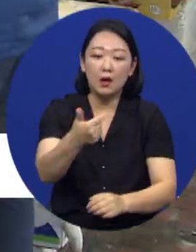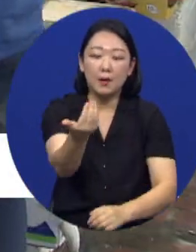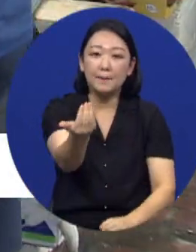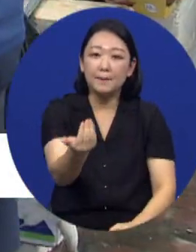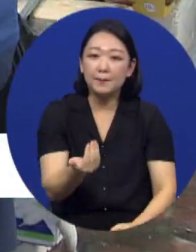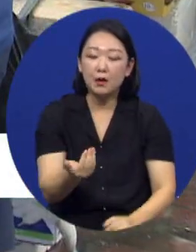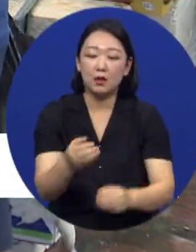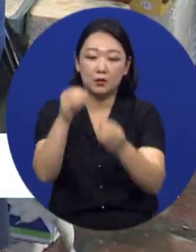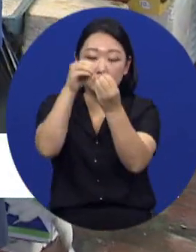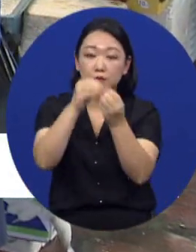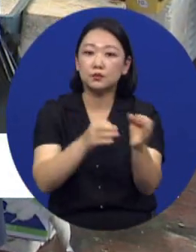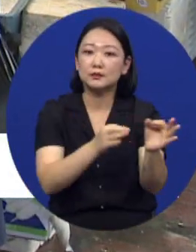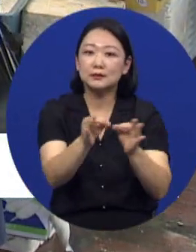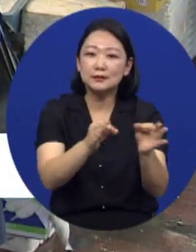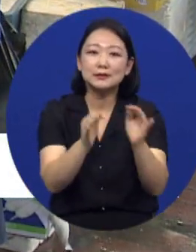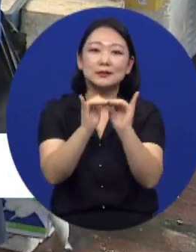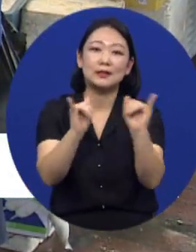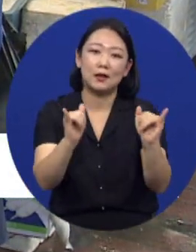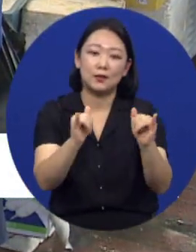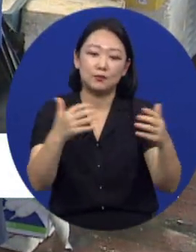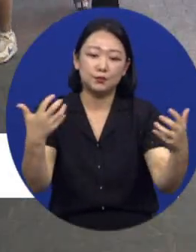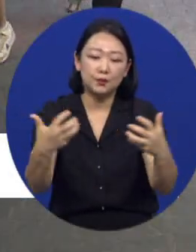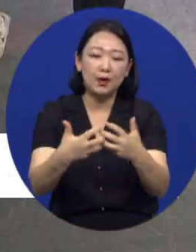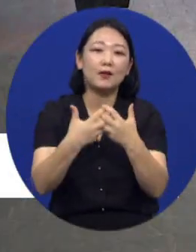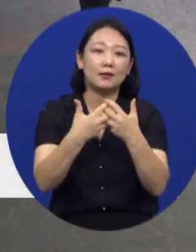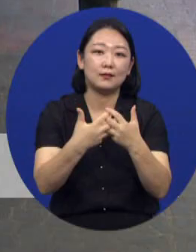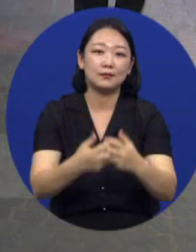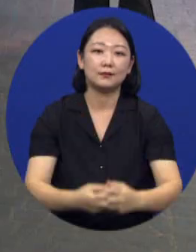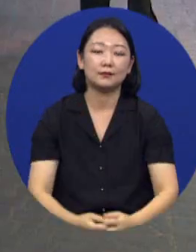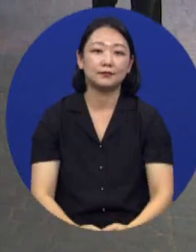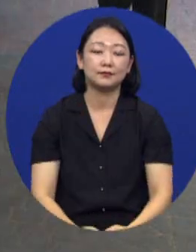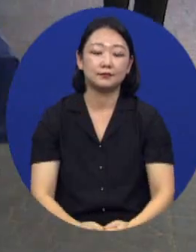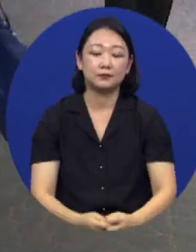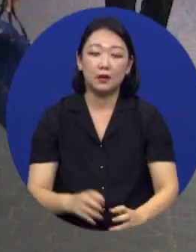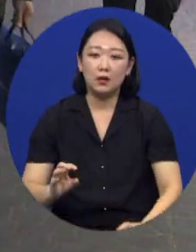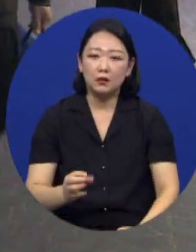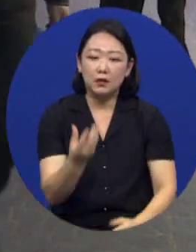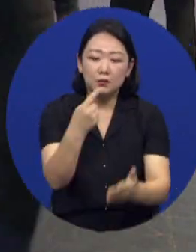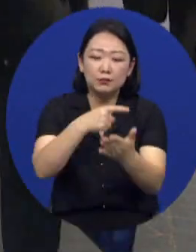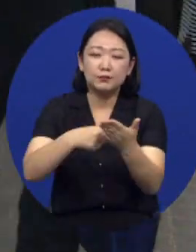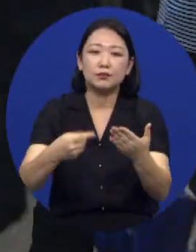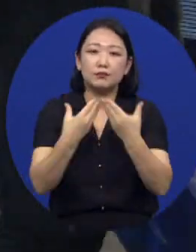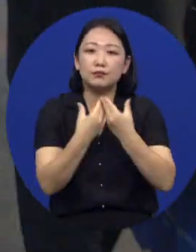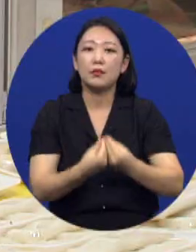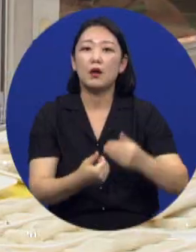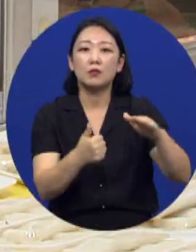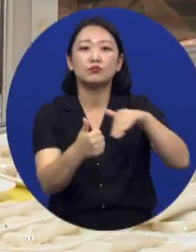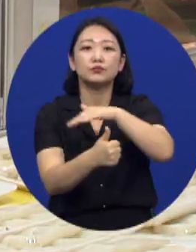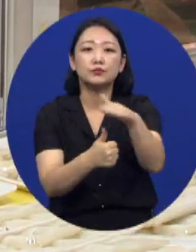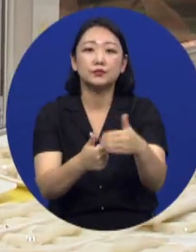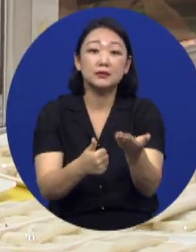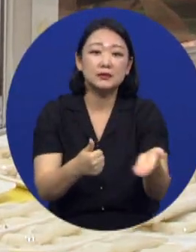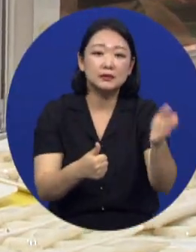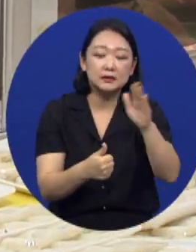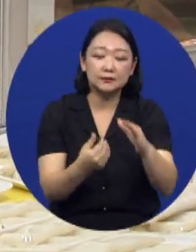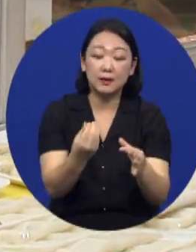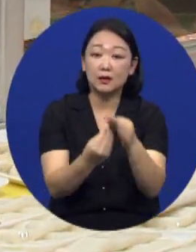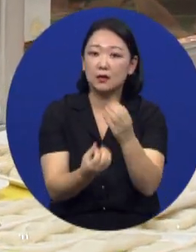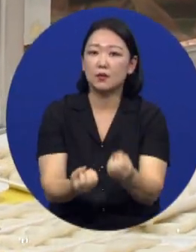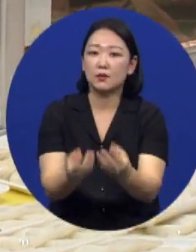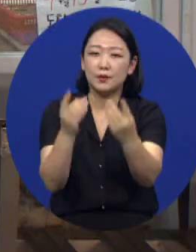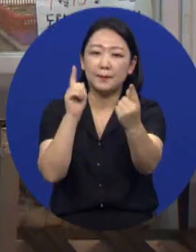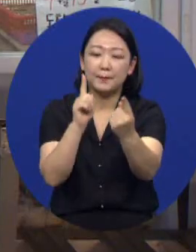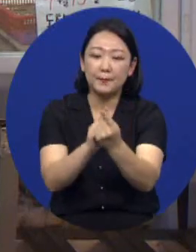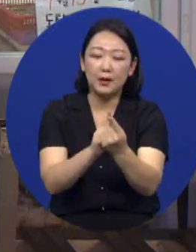전통시장도 모처럼 사람들로 북적였습니다. 태풍 피해로 가라앉았던 분위기였지만 한가위를 맞아